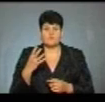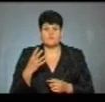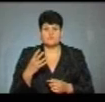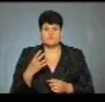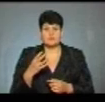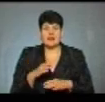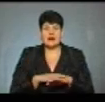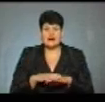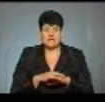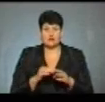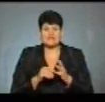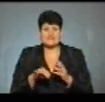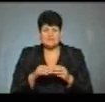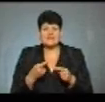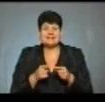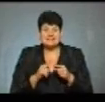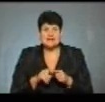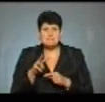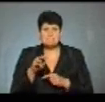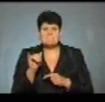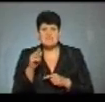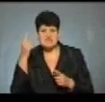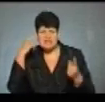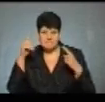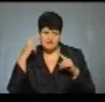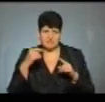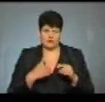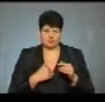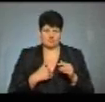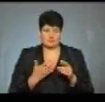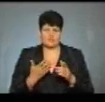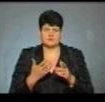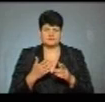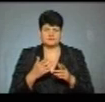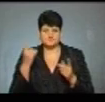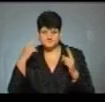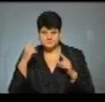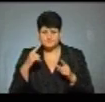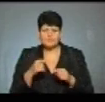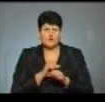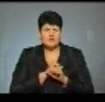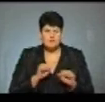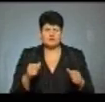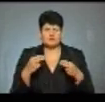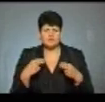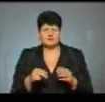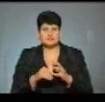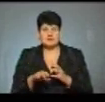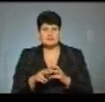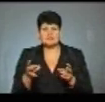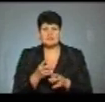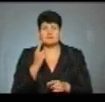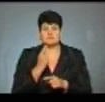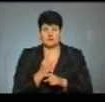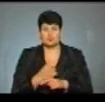міфи, які зараз хочуть люди, скажімо, підняти свій рейтинг на тому, що там не можна ринок землі, треба мораторій. У